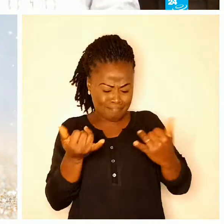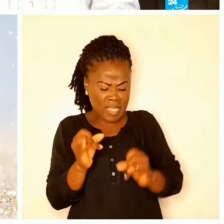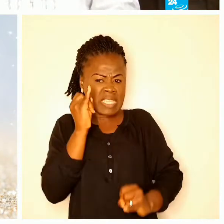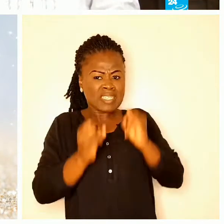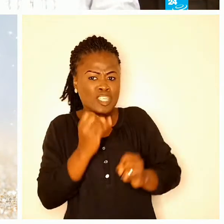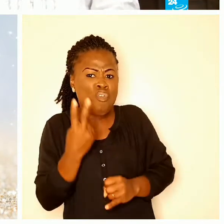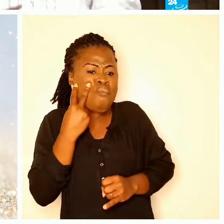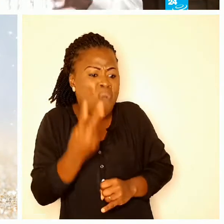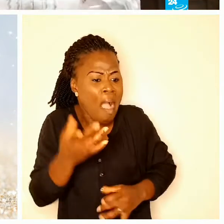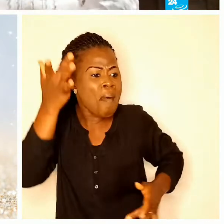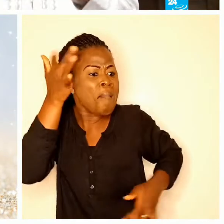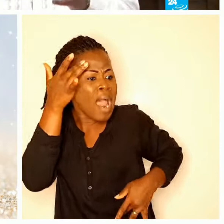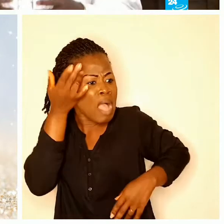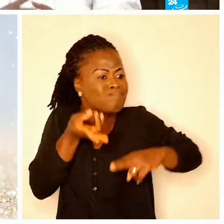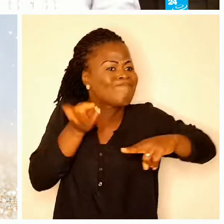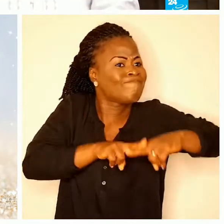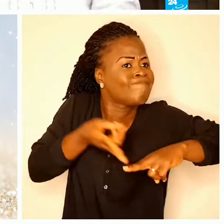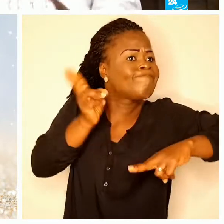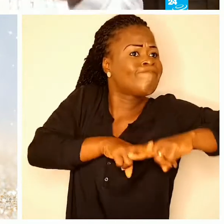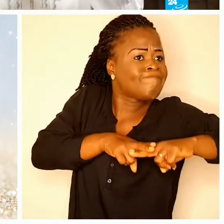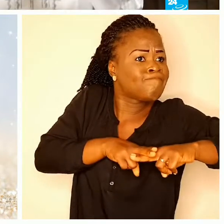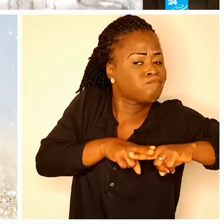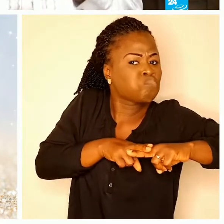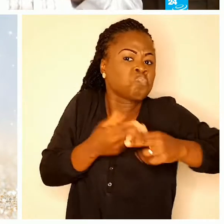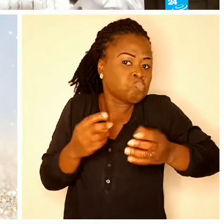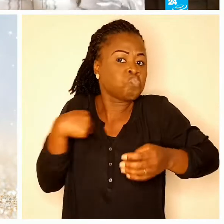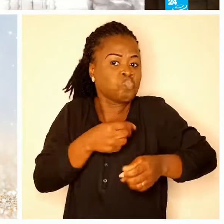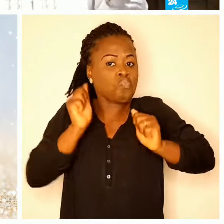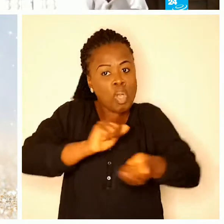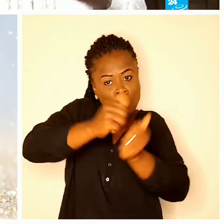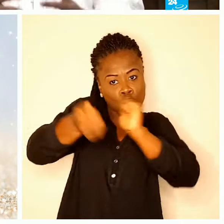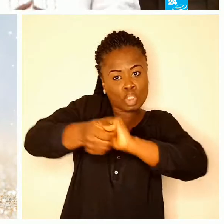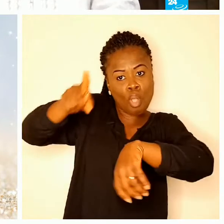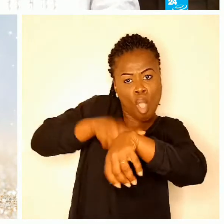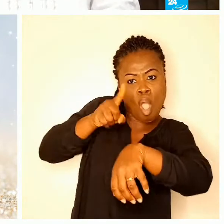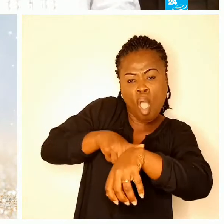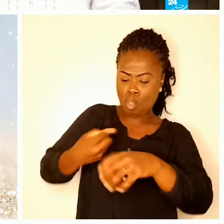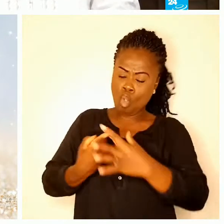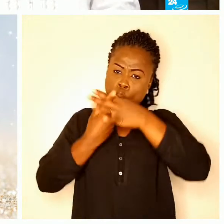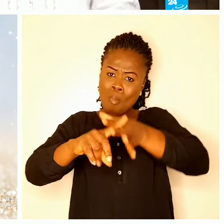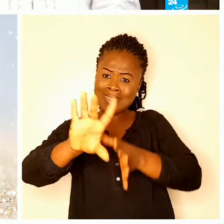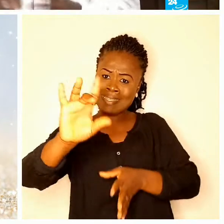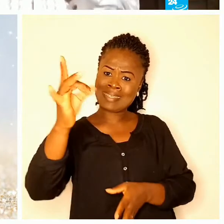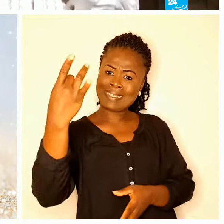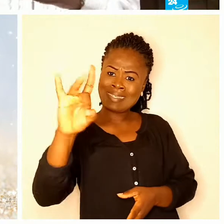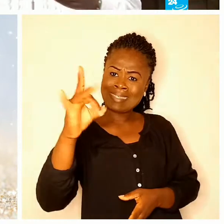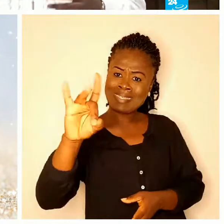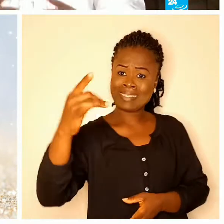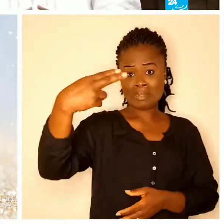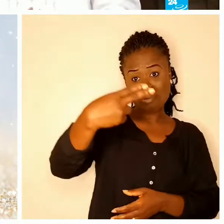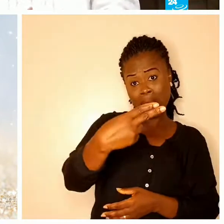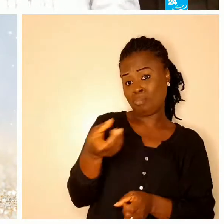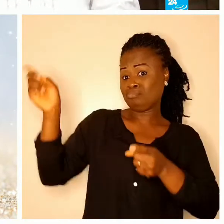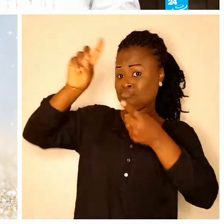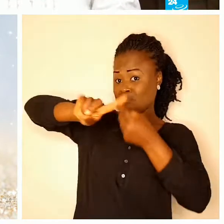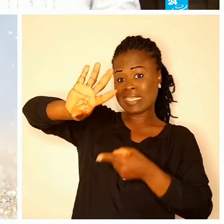communautaires, nous allons réajuster les horaires du couvre-feu, peut-être remonter un peu plus, démarrer dès 18 h et finir un peu plus tard, peut-être